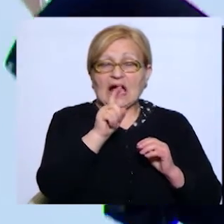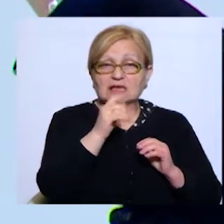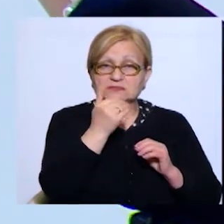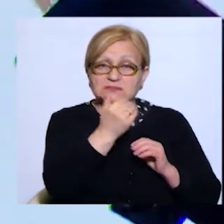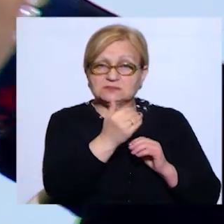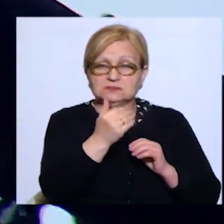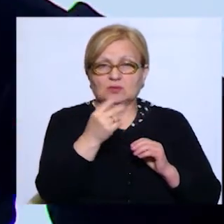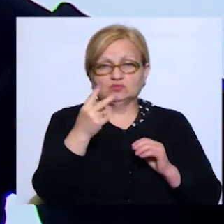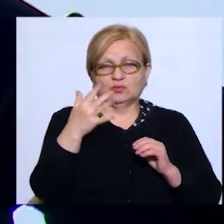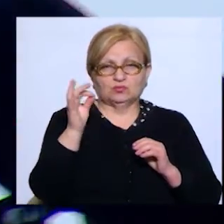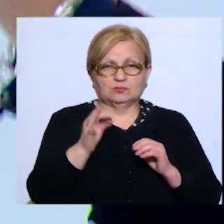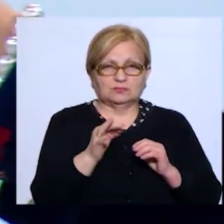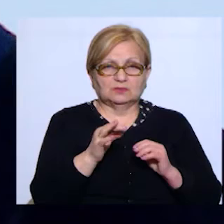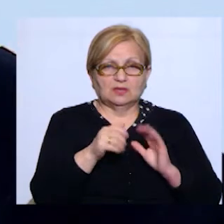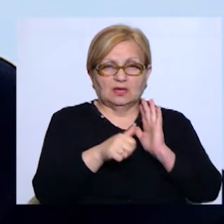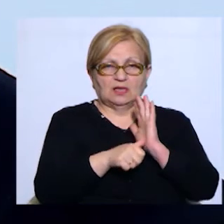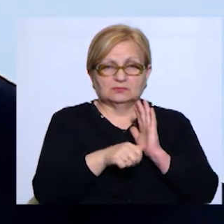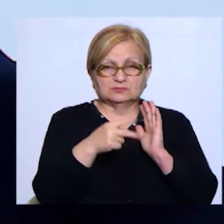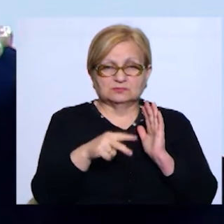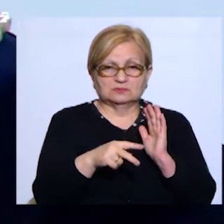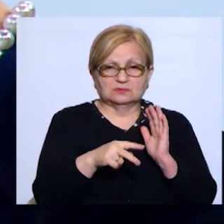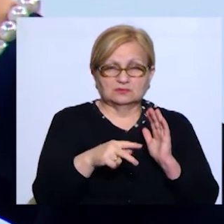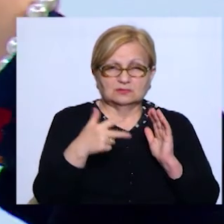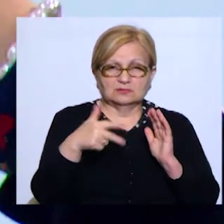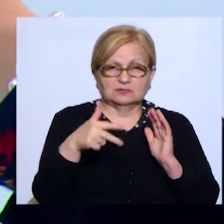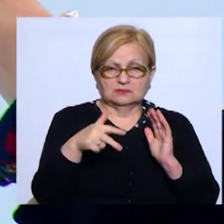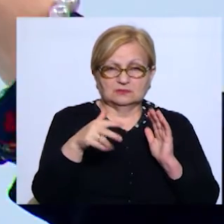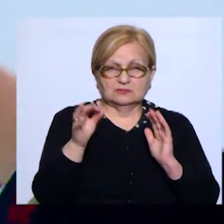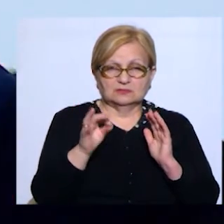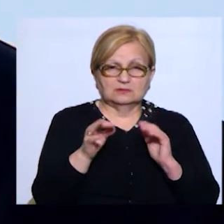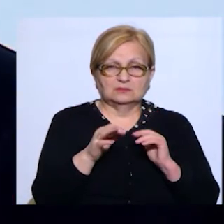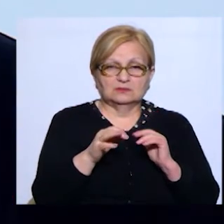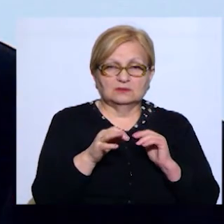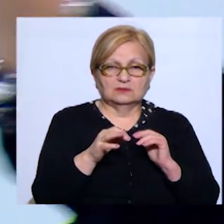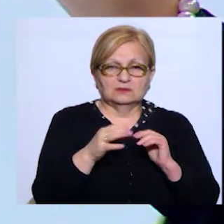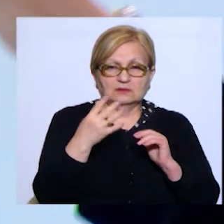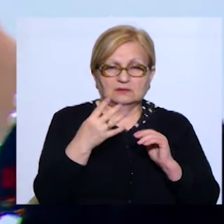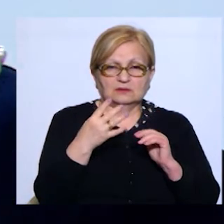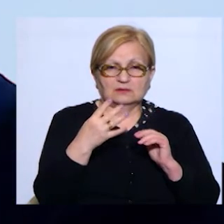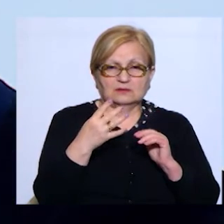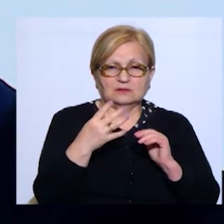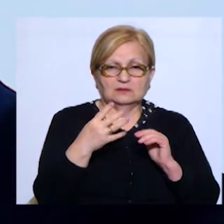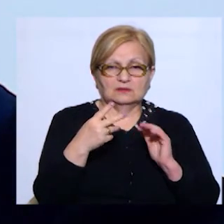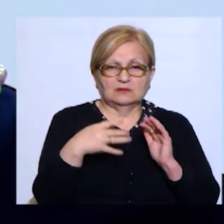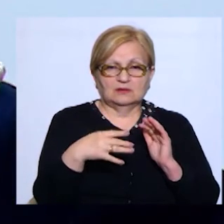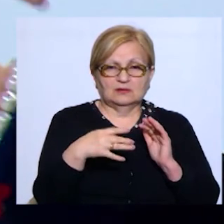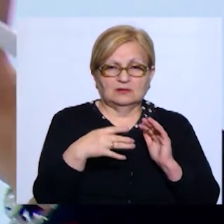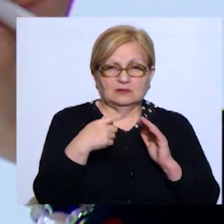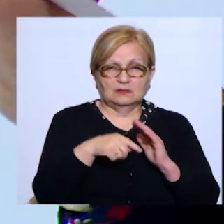მეოთხედი, 25%, 6 მეოცედი არის 30%, შეესაბამება 4 მეოცედი არის